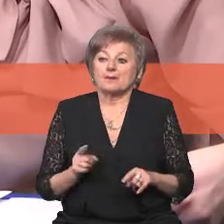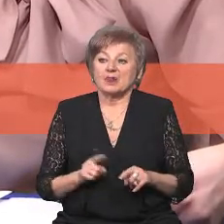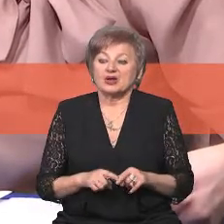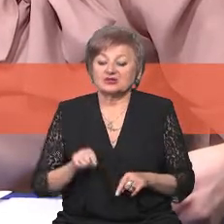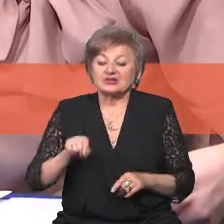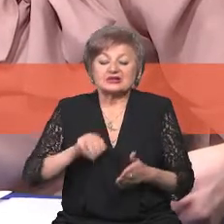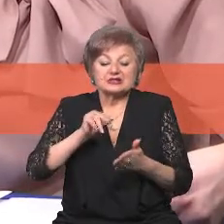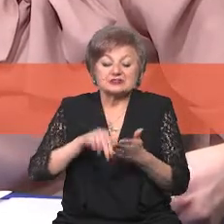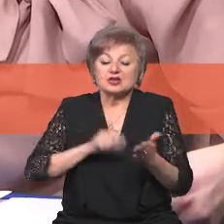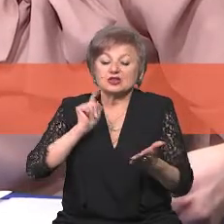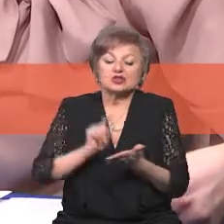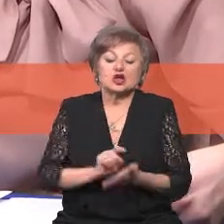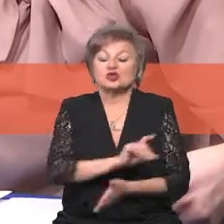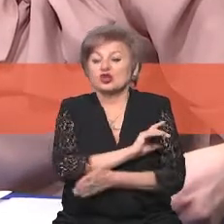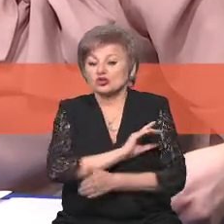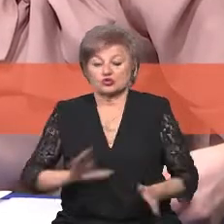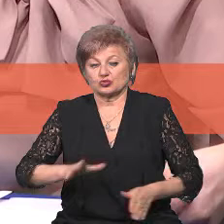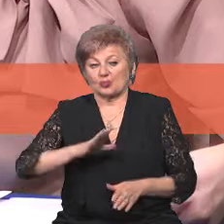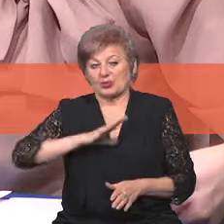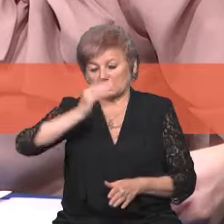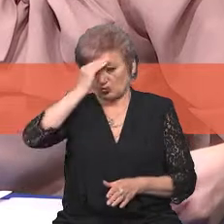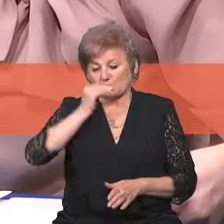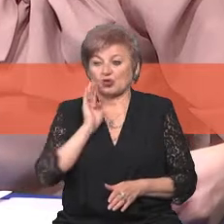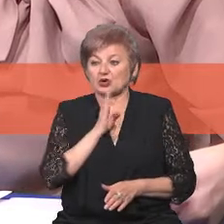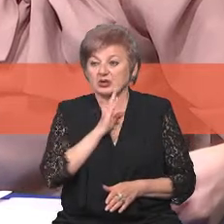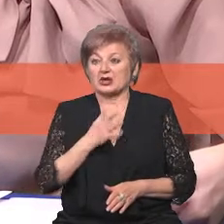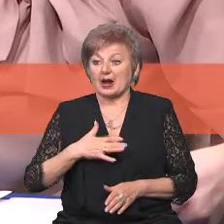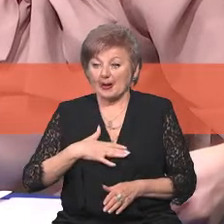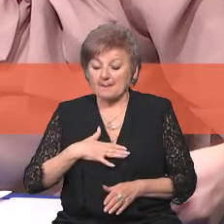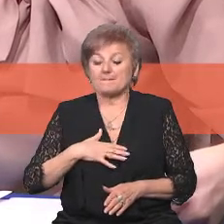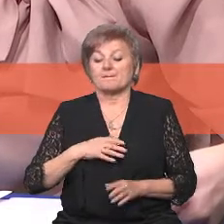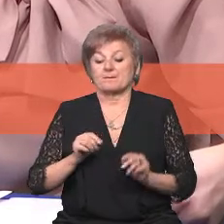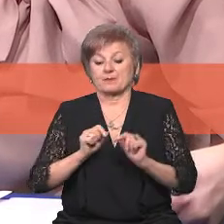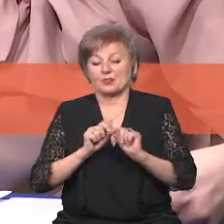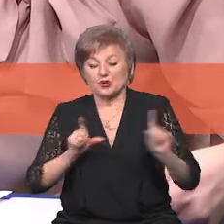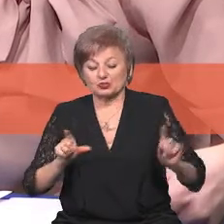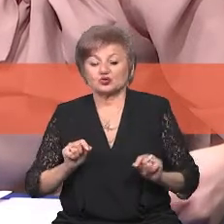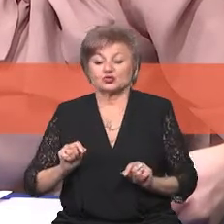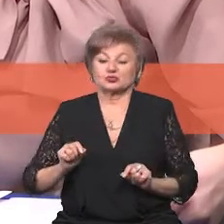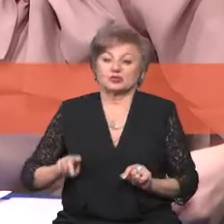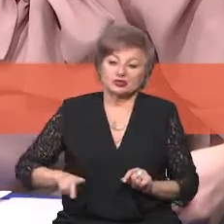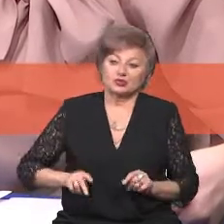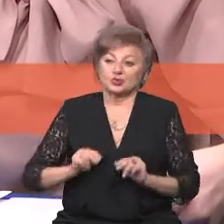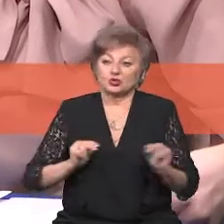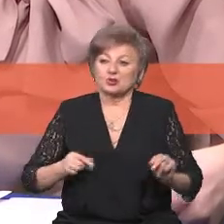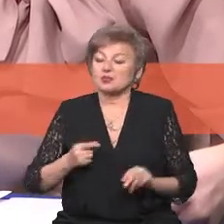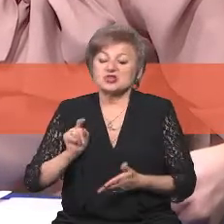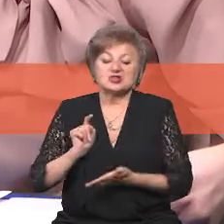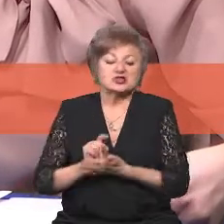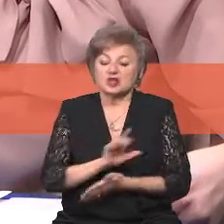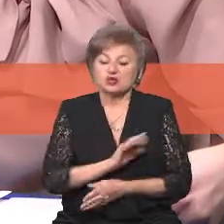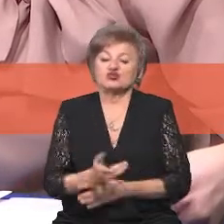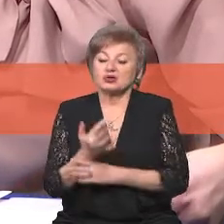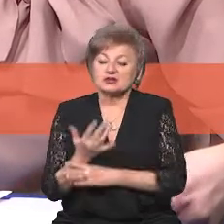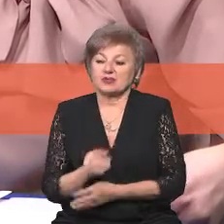цих довідок не повинно бути у батьків на руках, а ми, освітяни, директори закладів, не маємо права вимагати цих довідок, бо